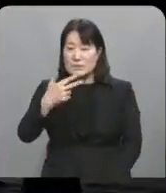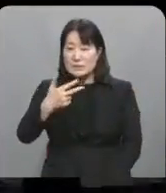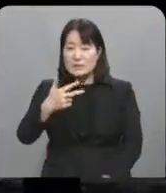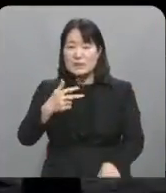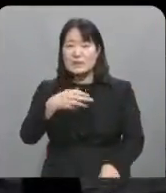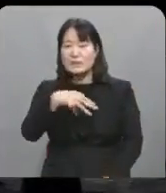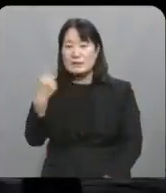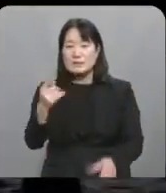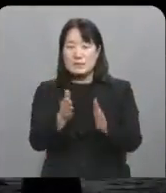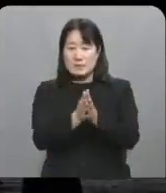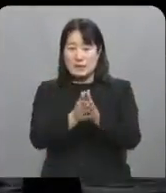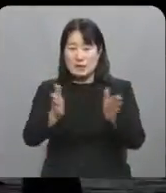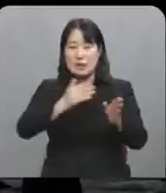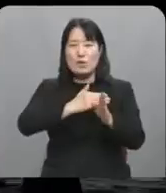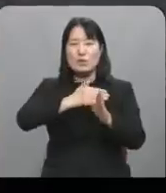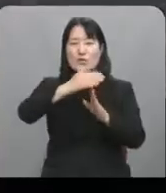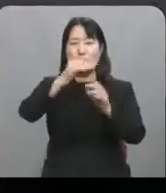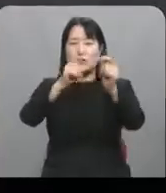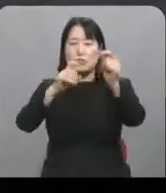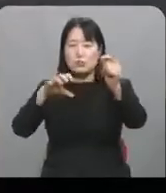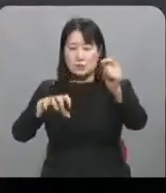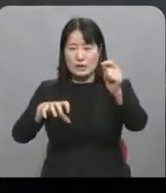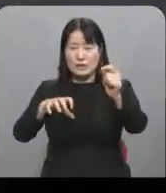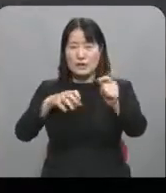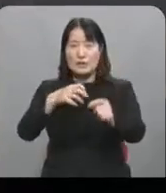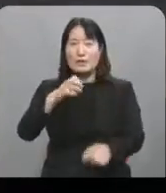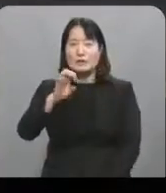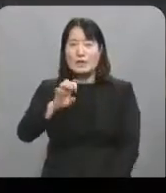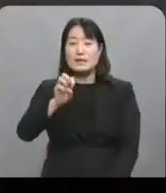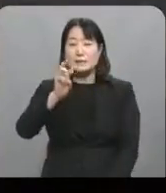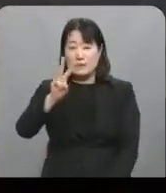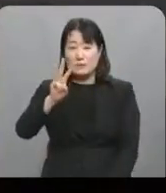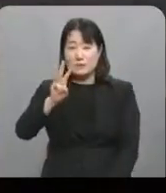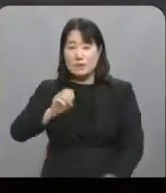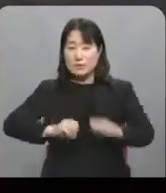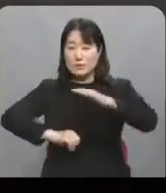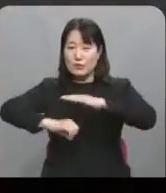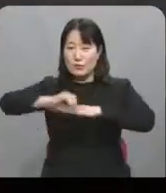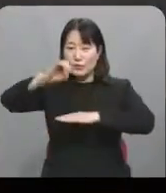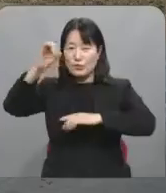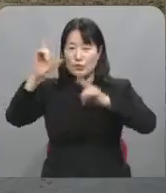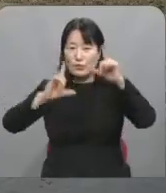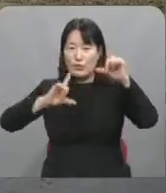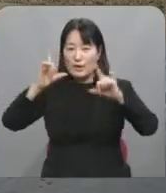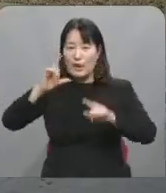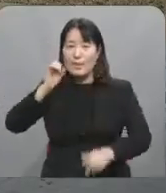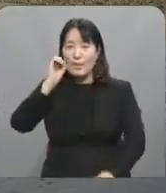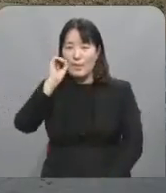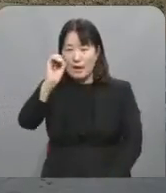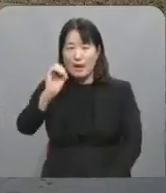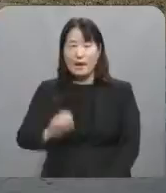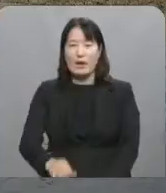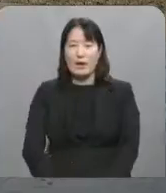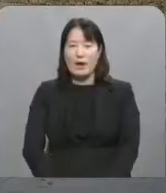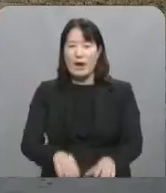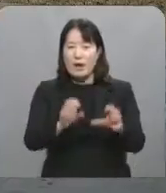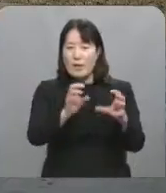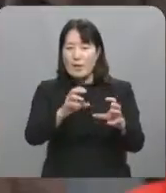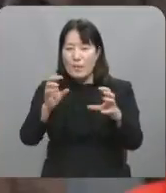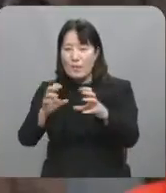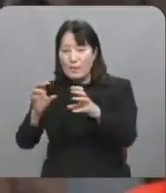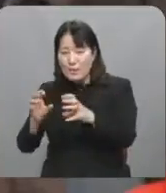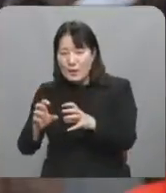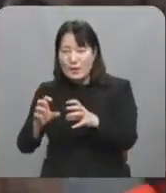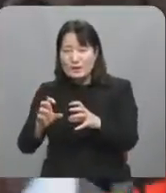삼척을 시작으로 최북단 고성에는 43분의 모습을 드러냈습니다. 해안가에는 3355 해맞이객들이